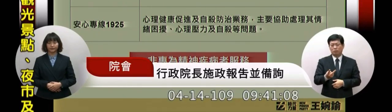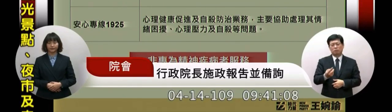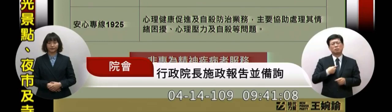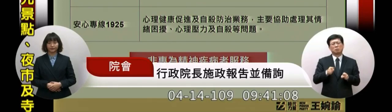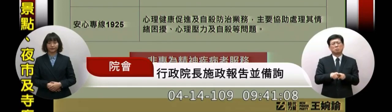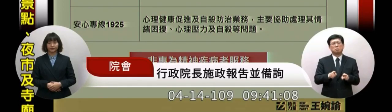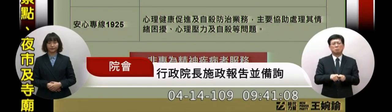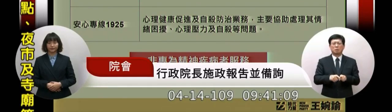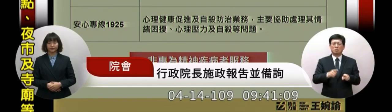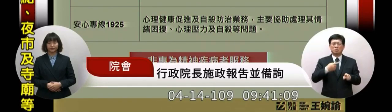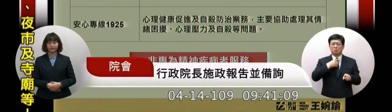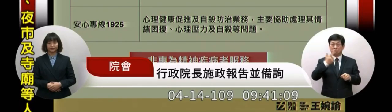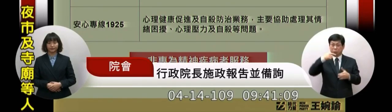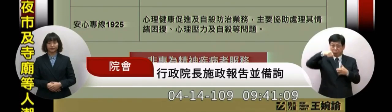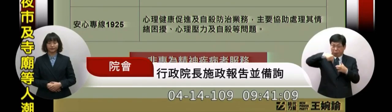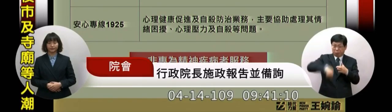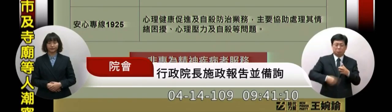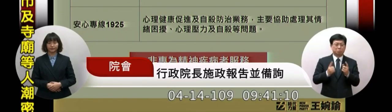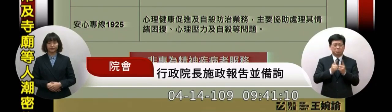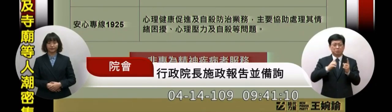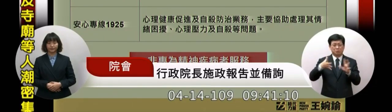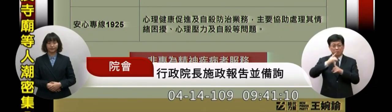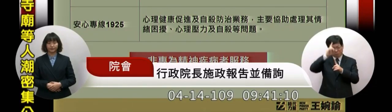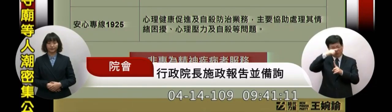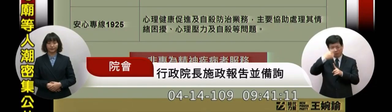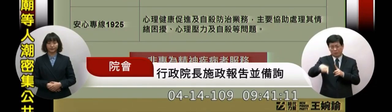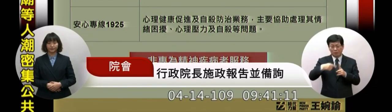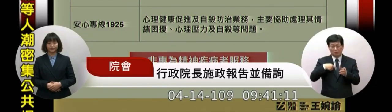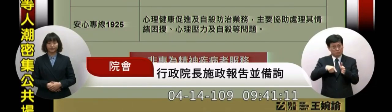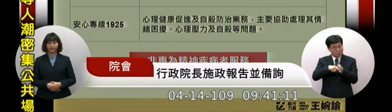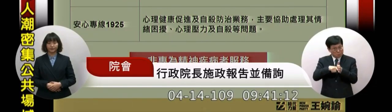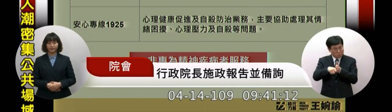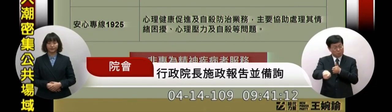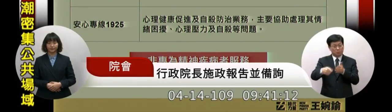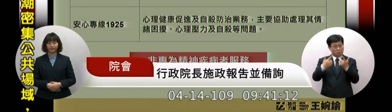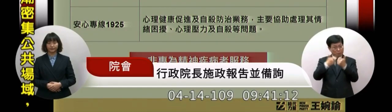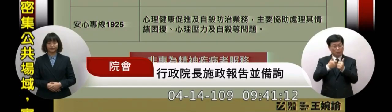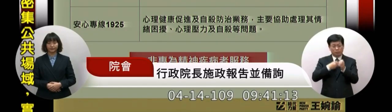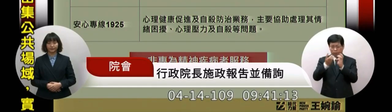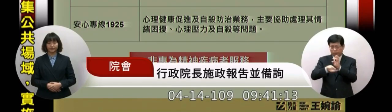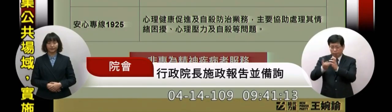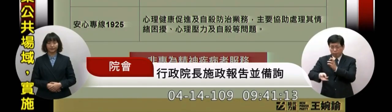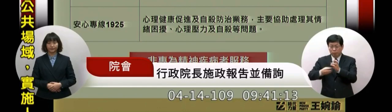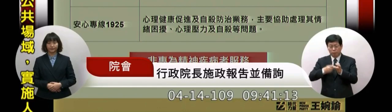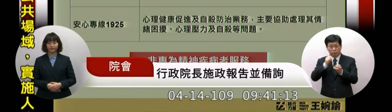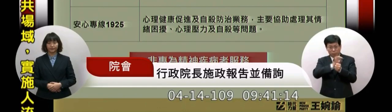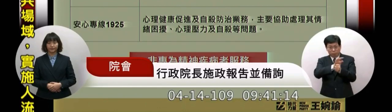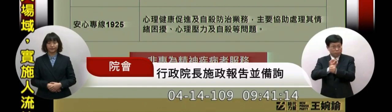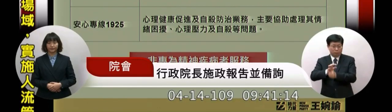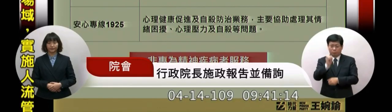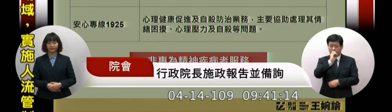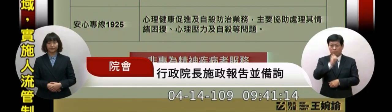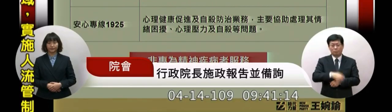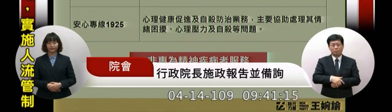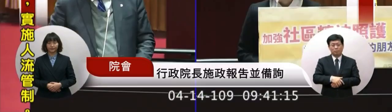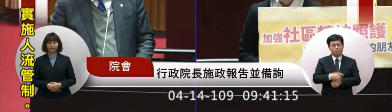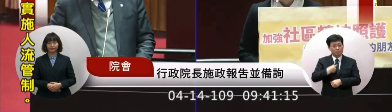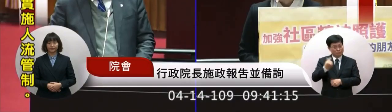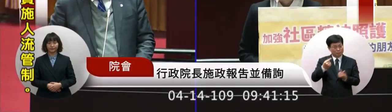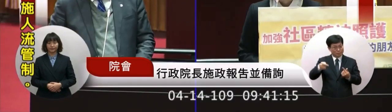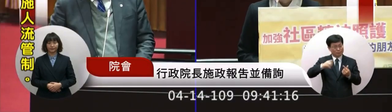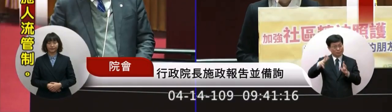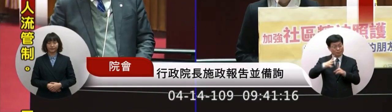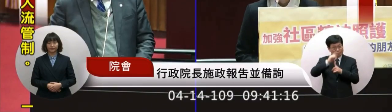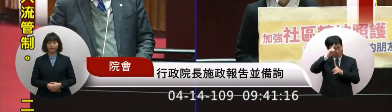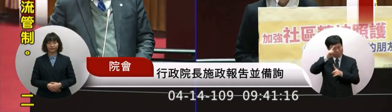泛性的电话，它其实并没有针对精神疾患者做特殊的针对精神疾患者所提供的服务。那我觉得在精神疾